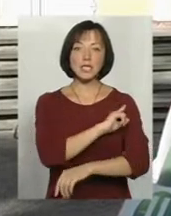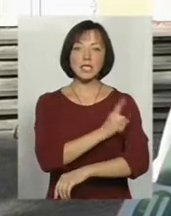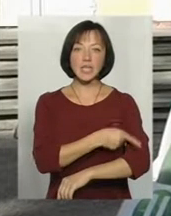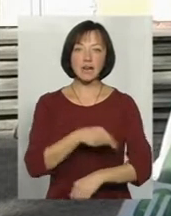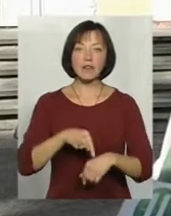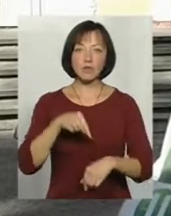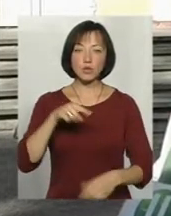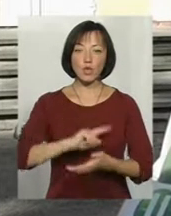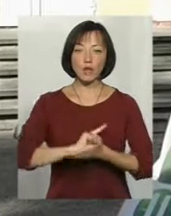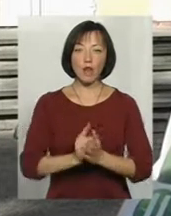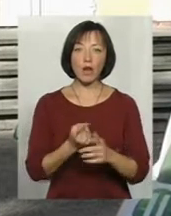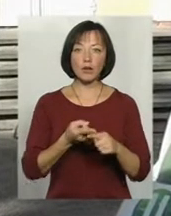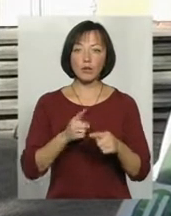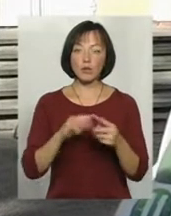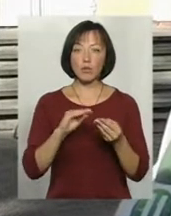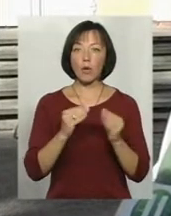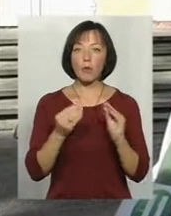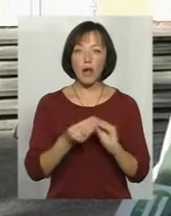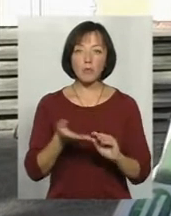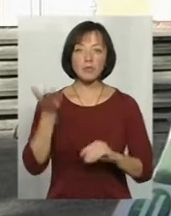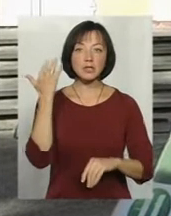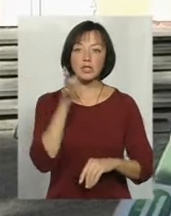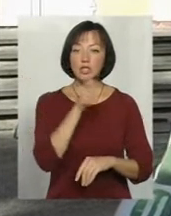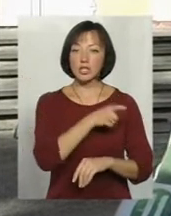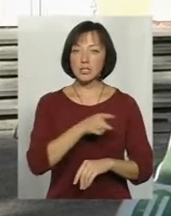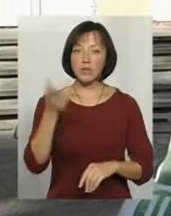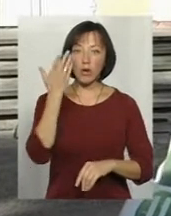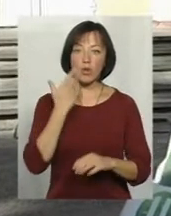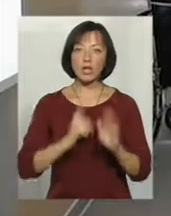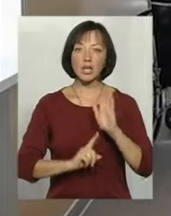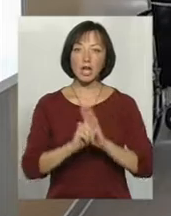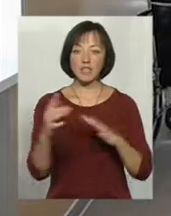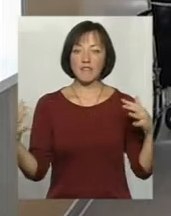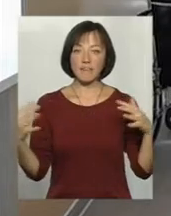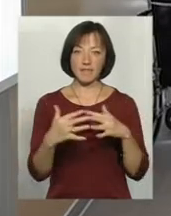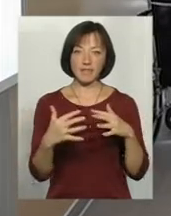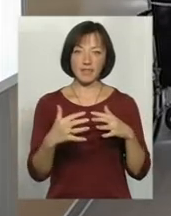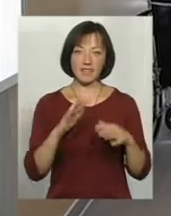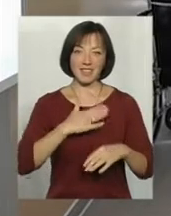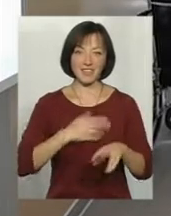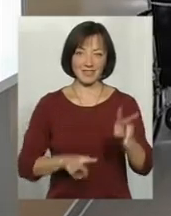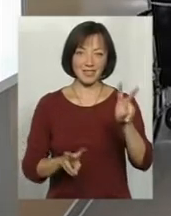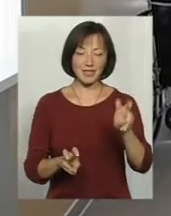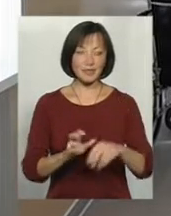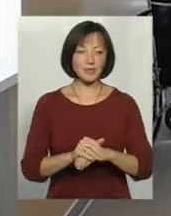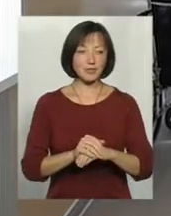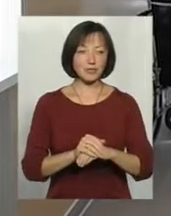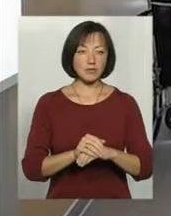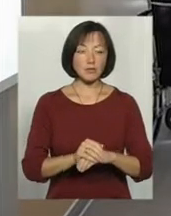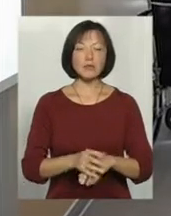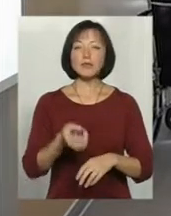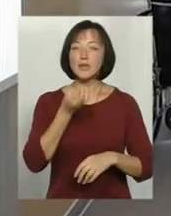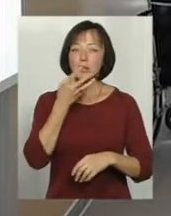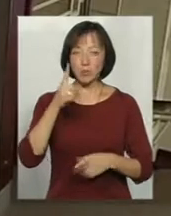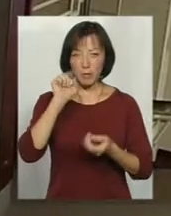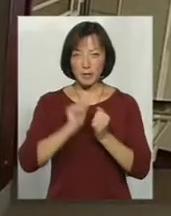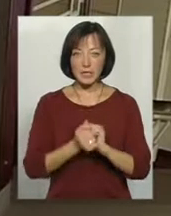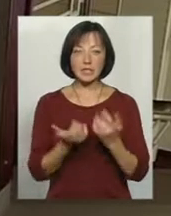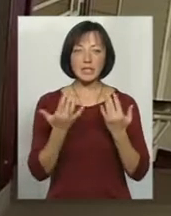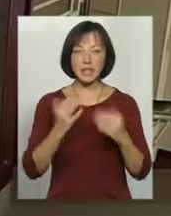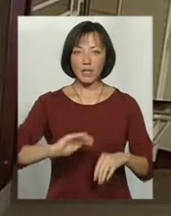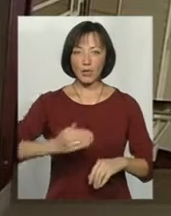відчули нагальну цю проблему з тих часів, коли почалась наша, так скажемо, війна. Волонтер Павло Гуцал добре пам'ятає, скільки сходинок мають